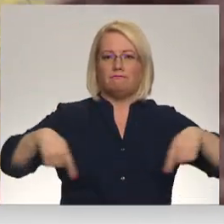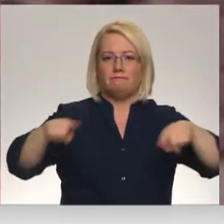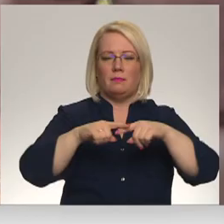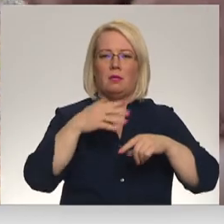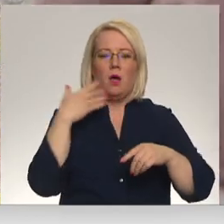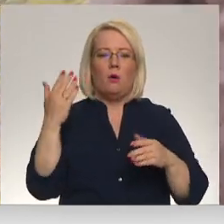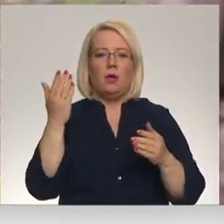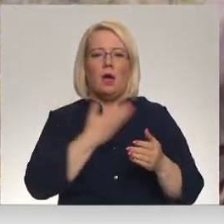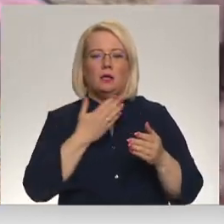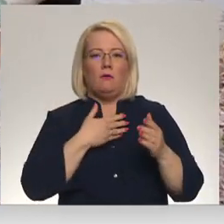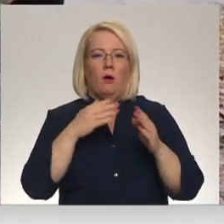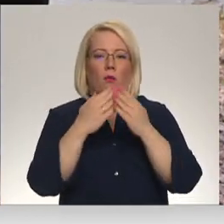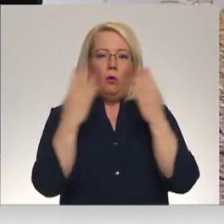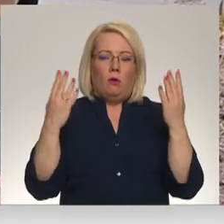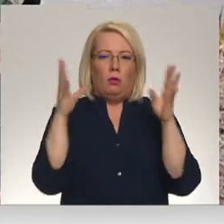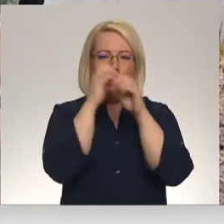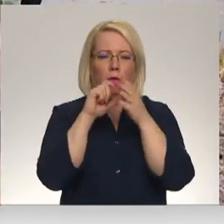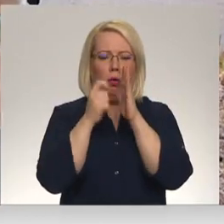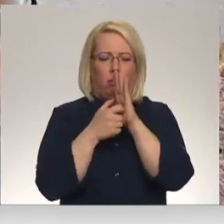būros vai tumšās telpās.